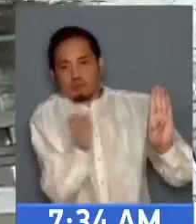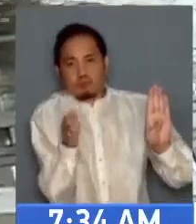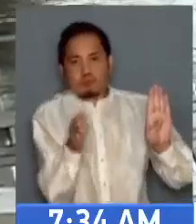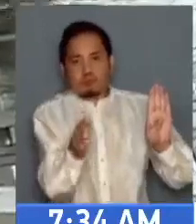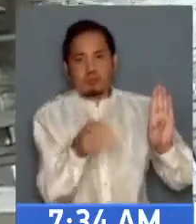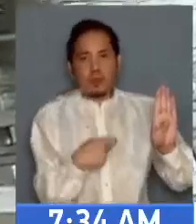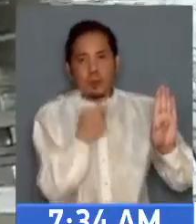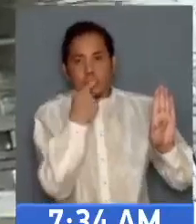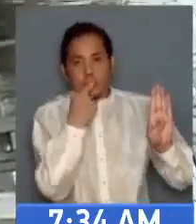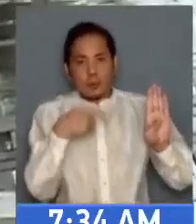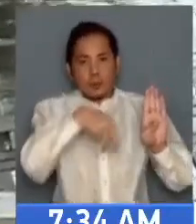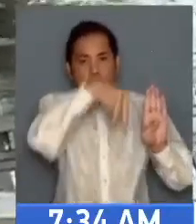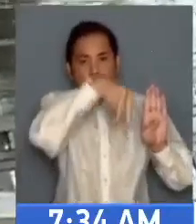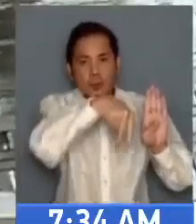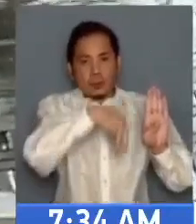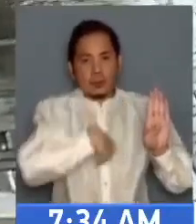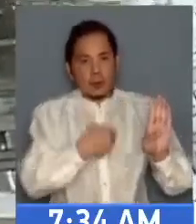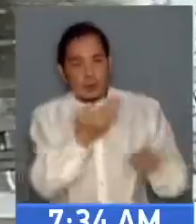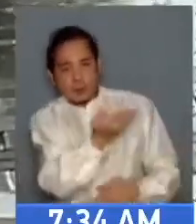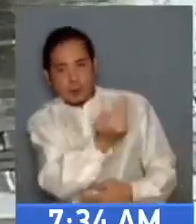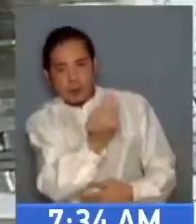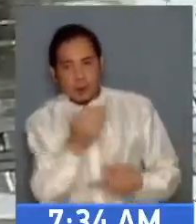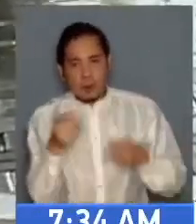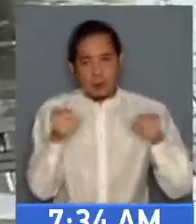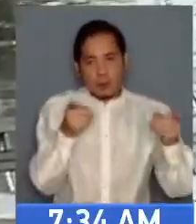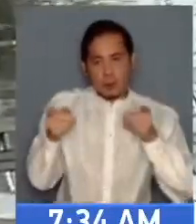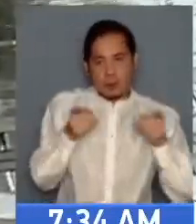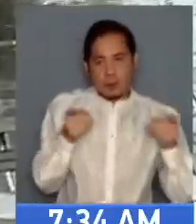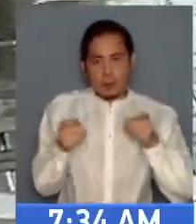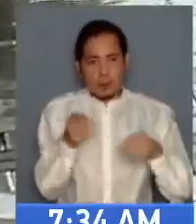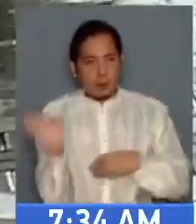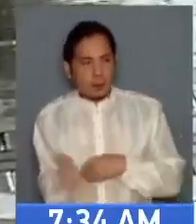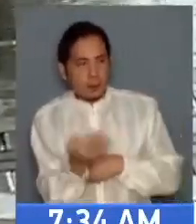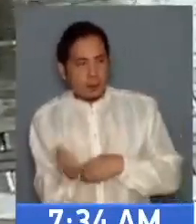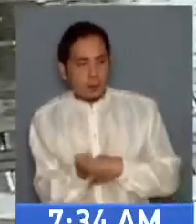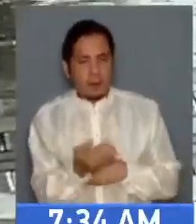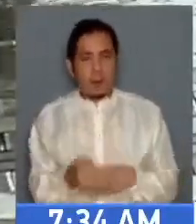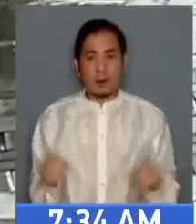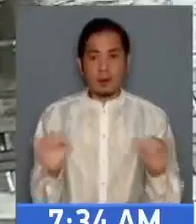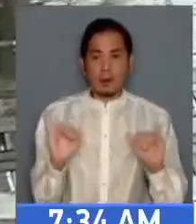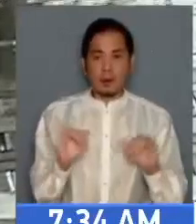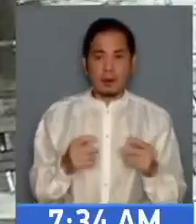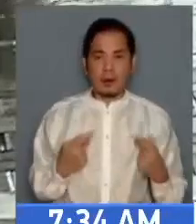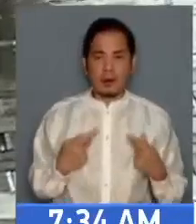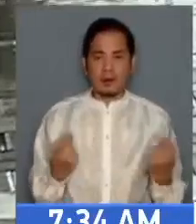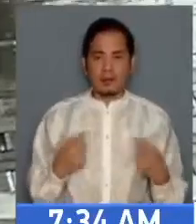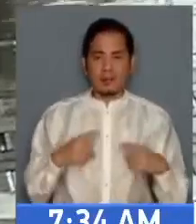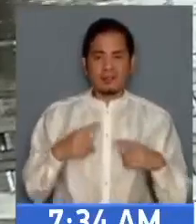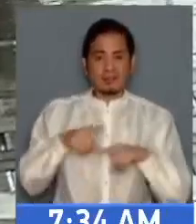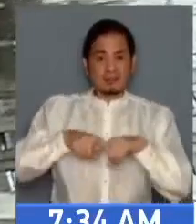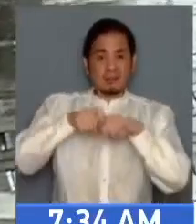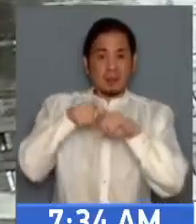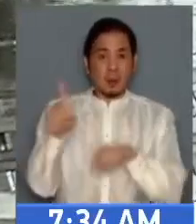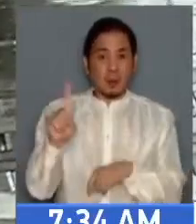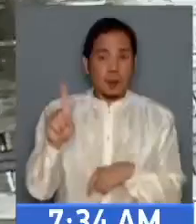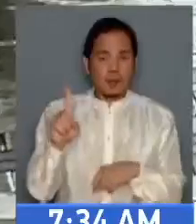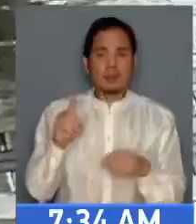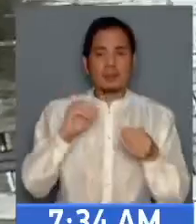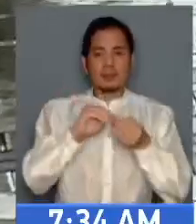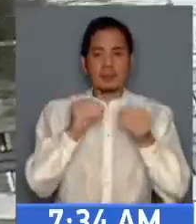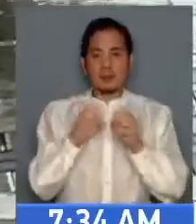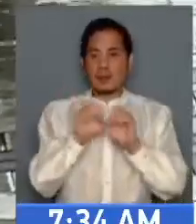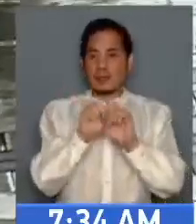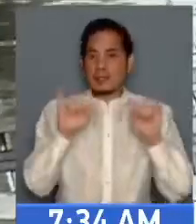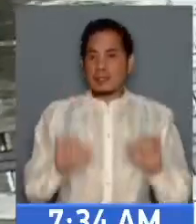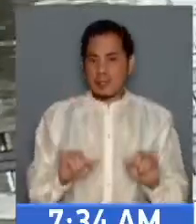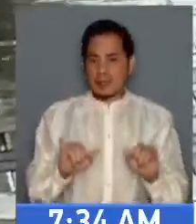daloy ng trapiko dito. At mga kapuso, suspendido pa rin po ang expanded number coding scheme ngayong araw ayon sa